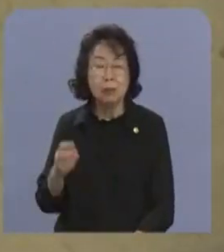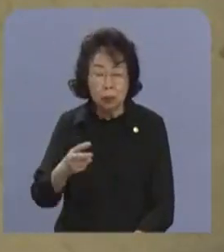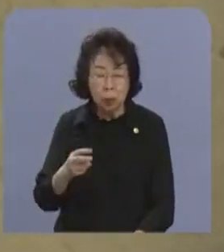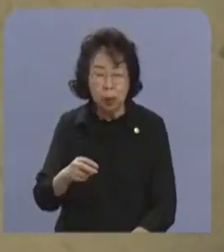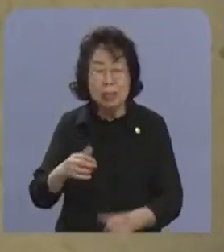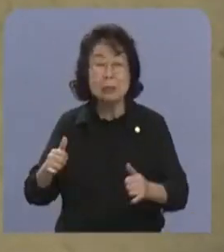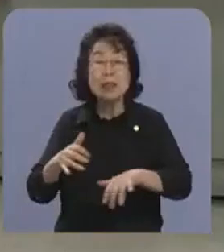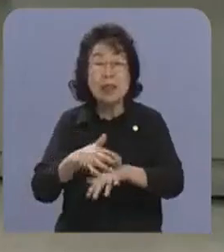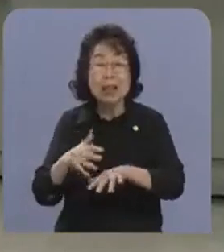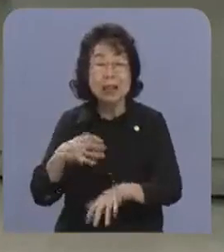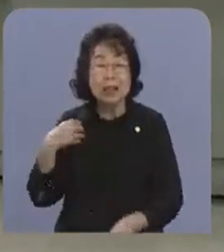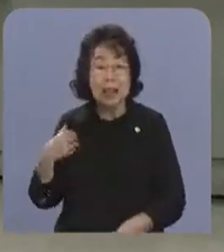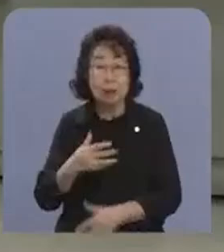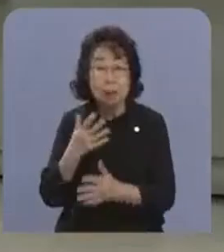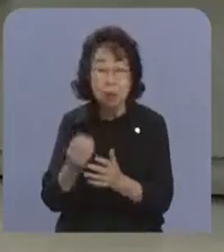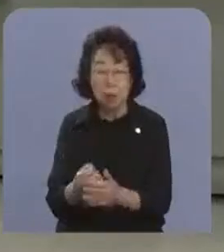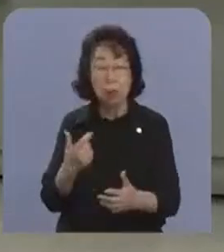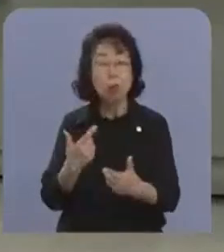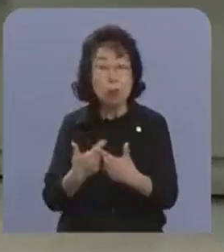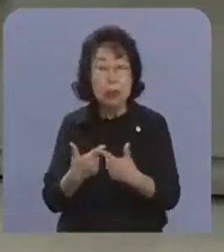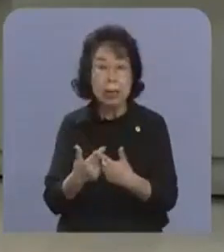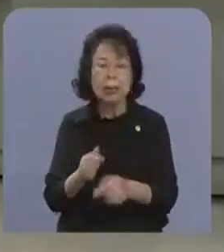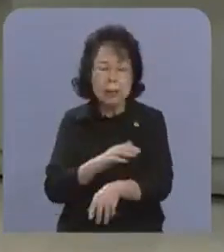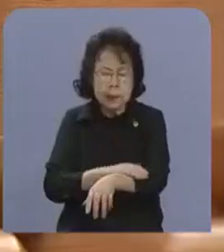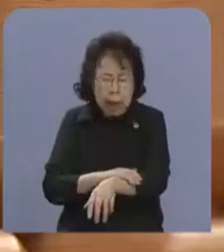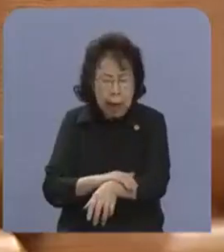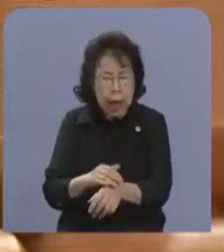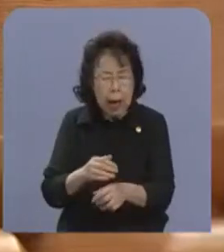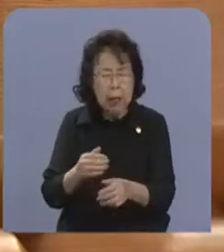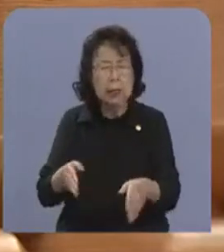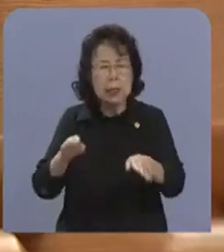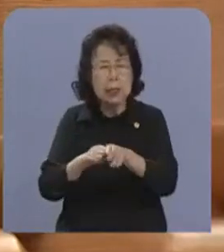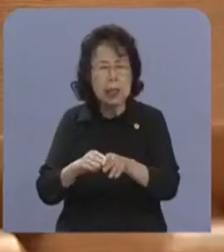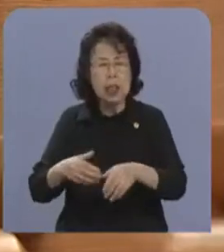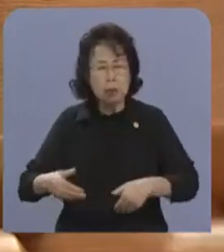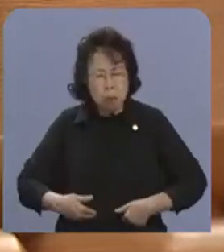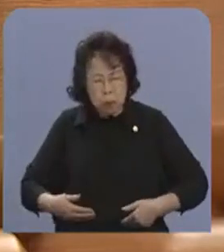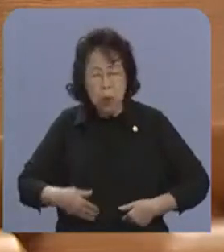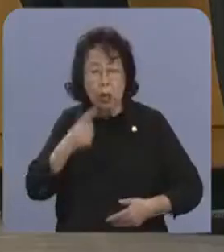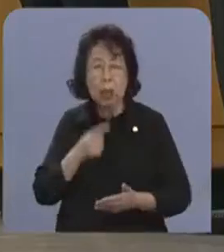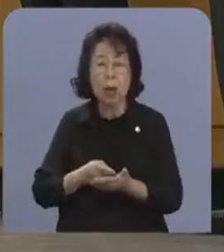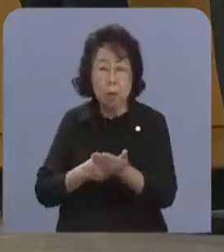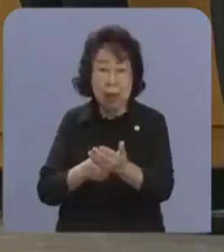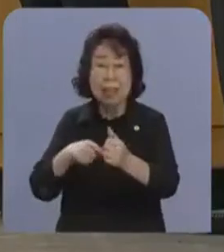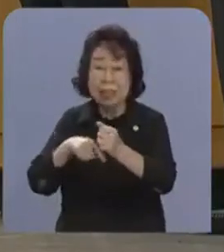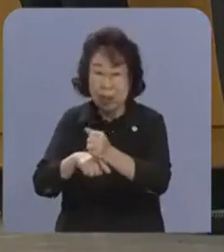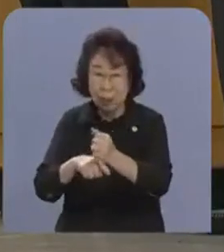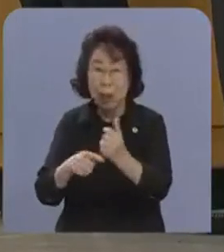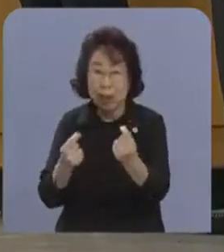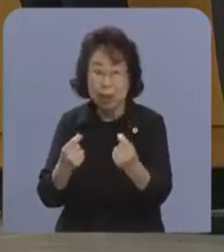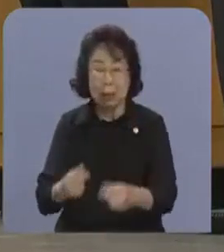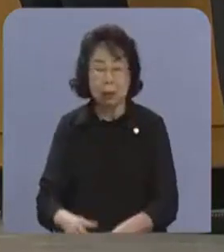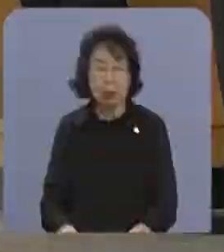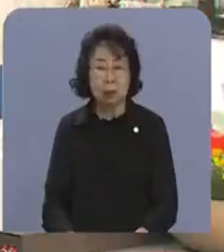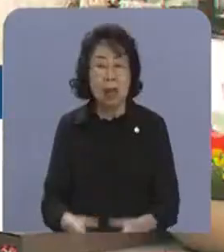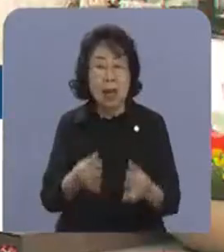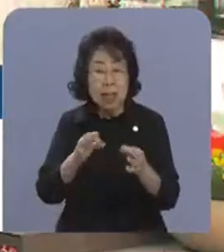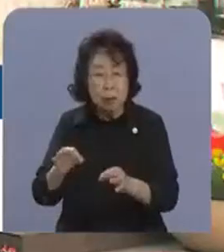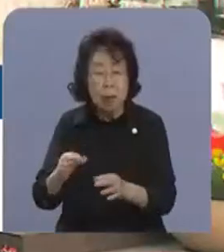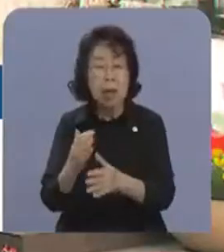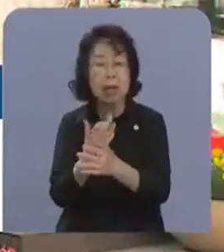보훈단체와 시민단체를 중심으로 부산에서도 제대로 된 시설이 필요하다는 요구가 이어진 이유입니다. 김해나